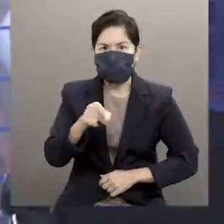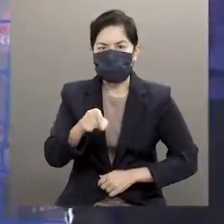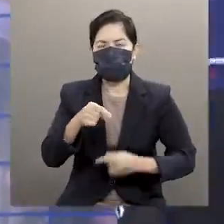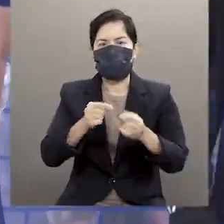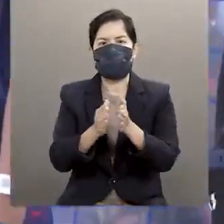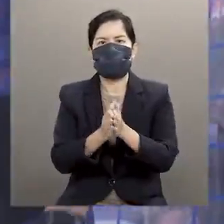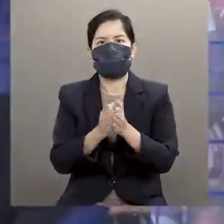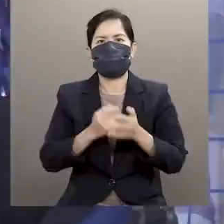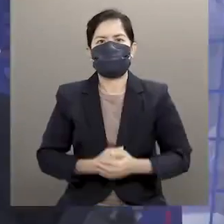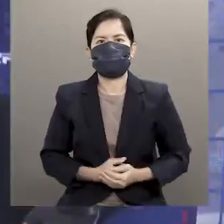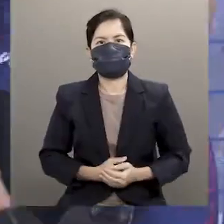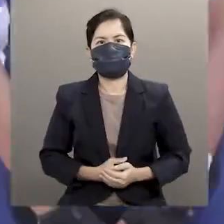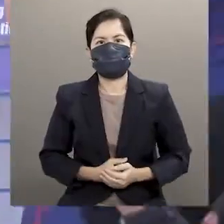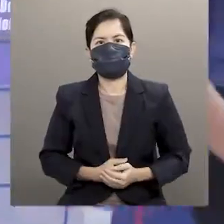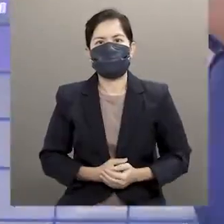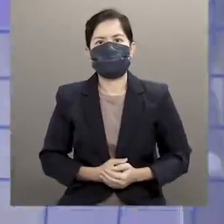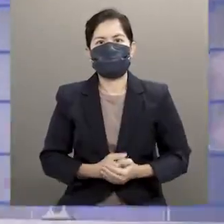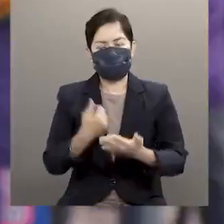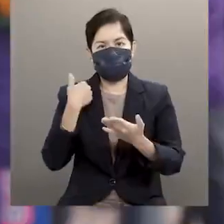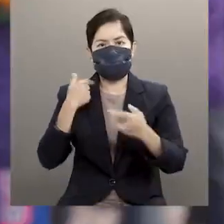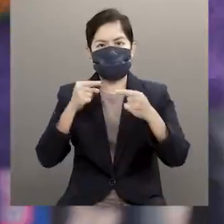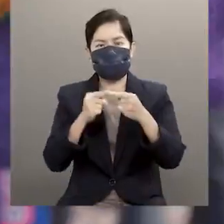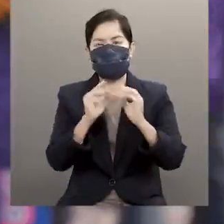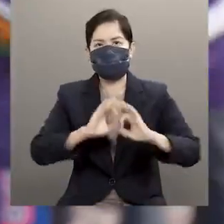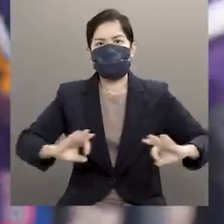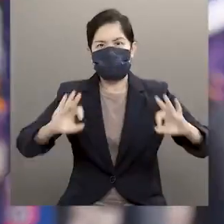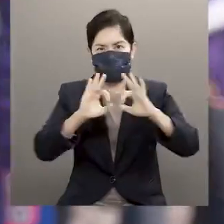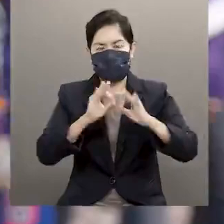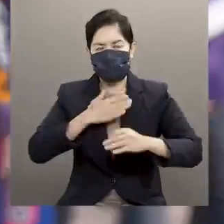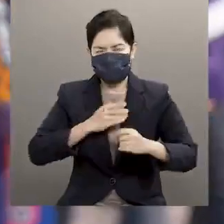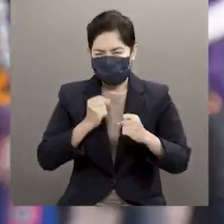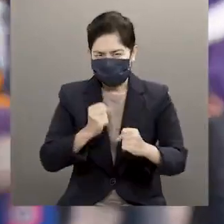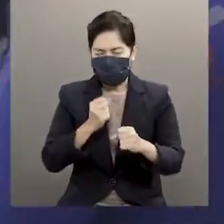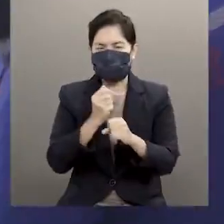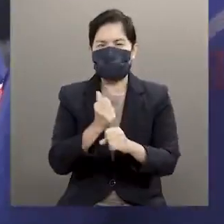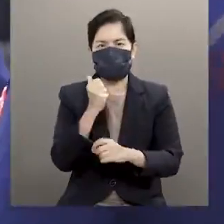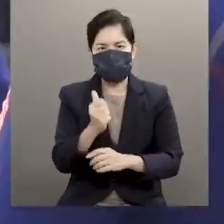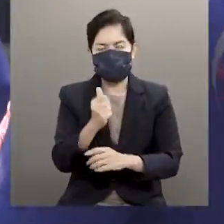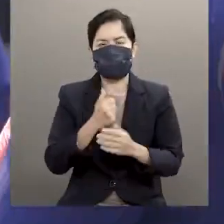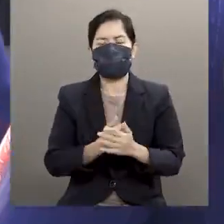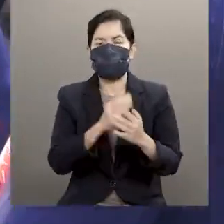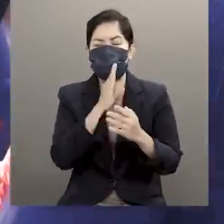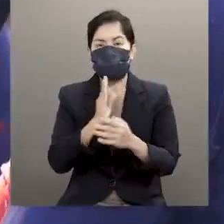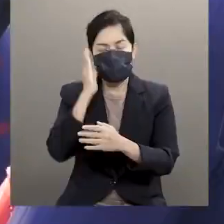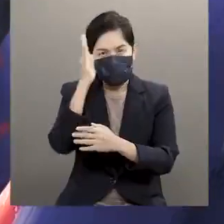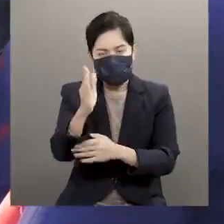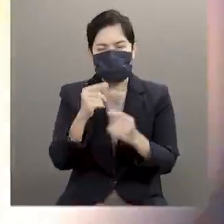ýicasัี้ 4